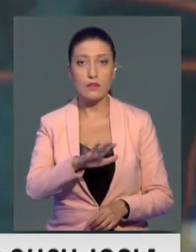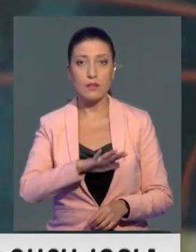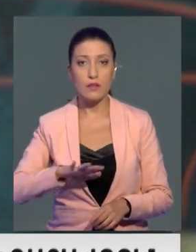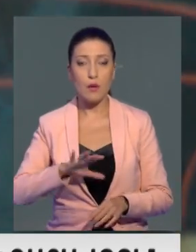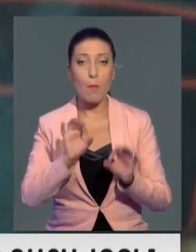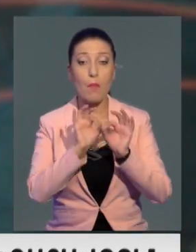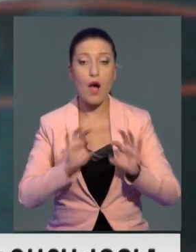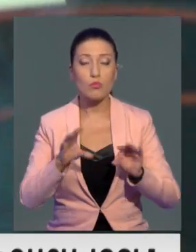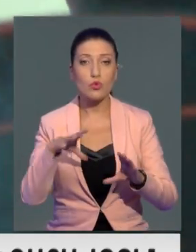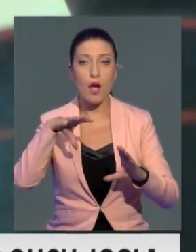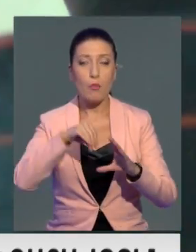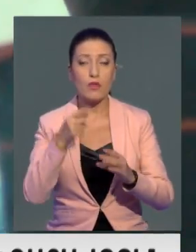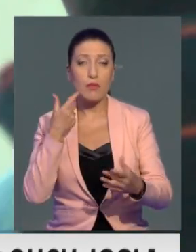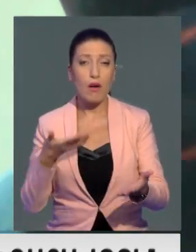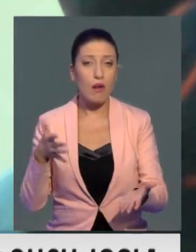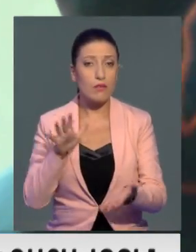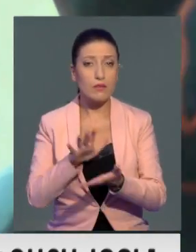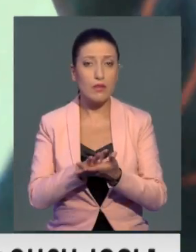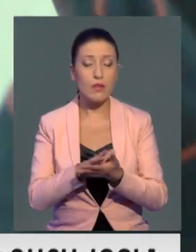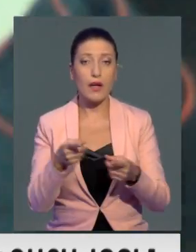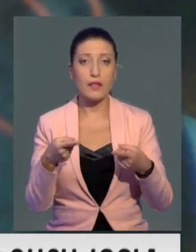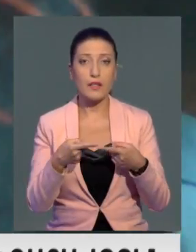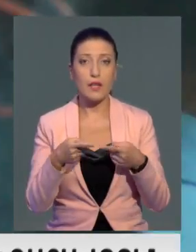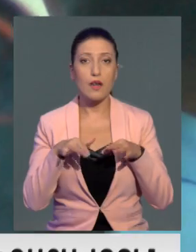պատմության մեջ ամենից խայտառակ քրեական գործն է։